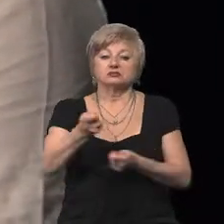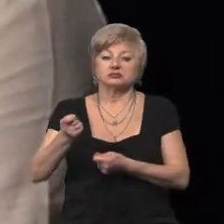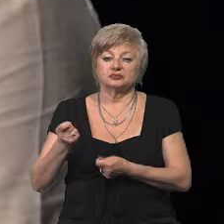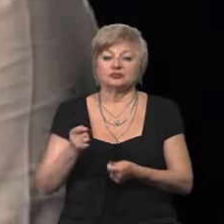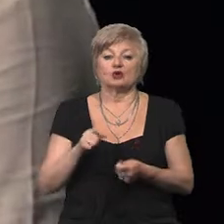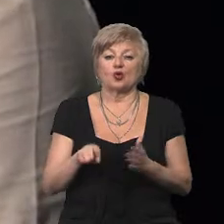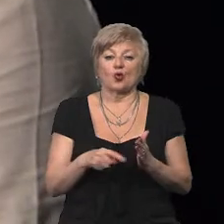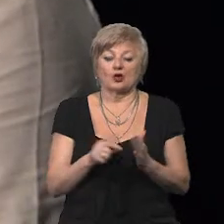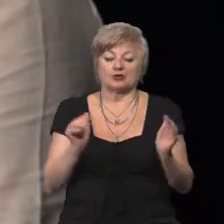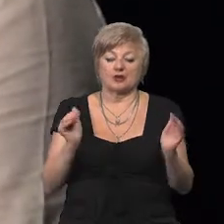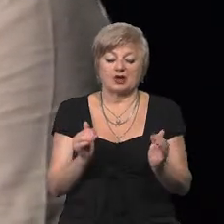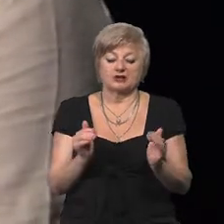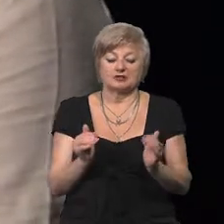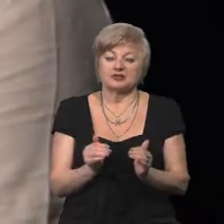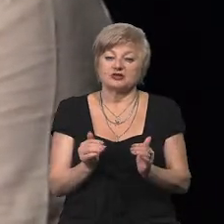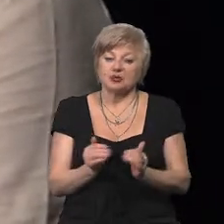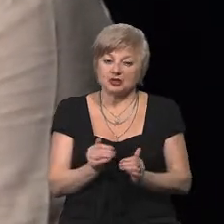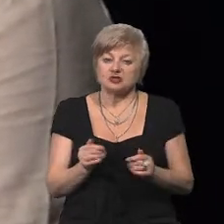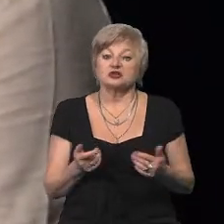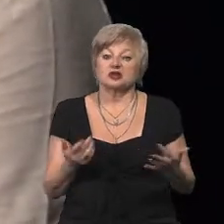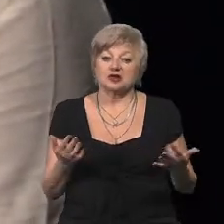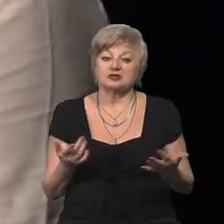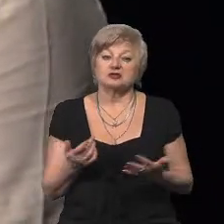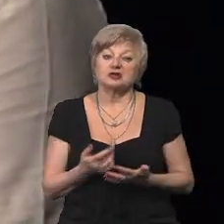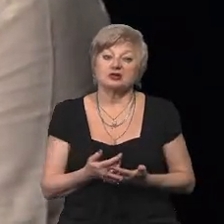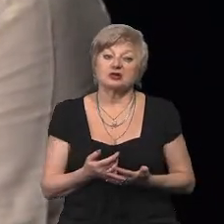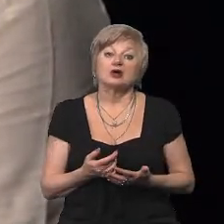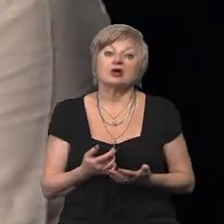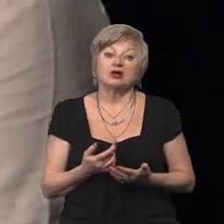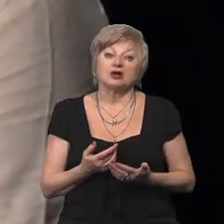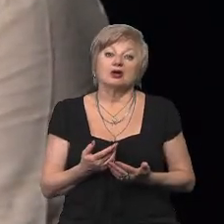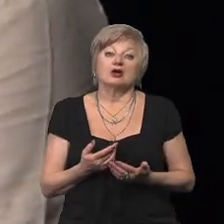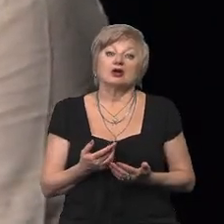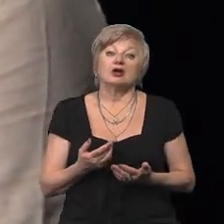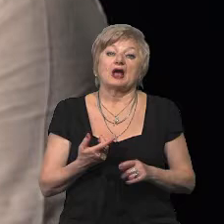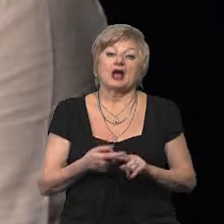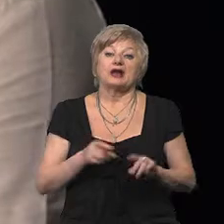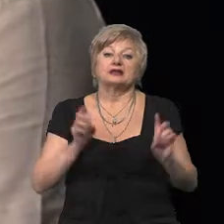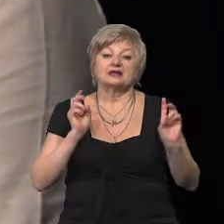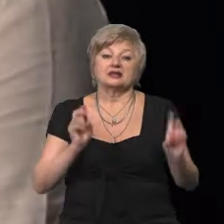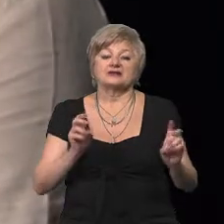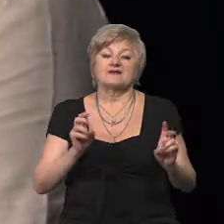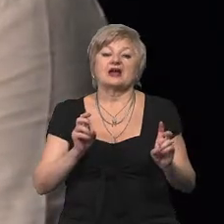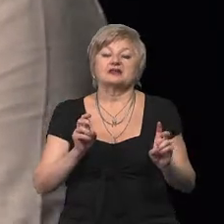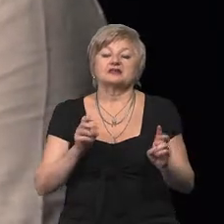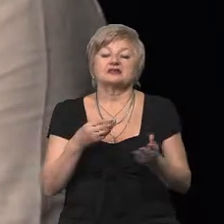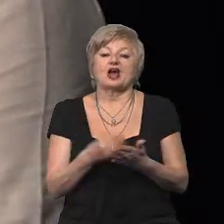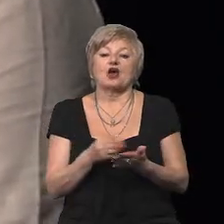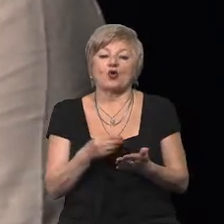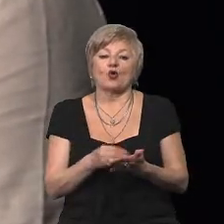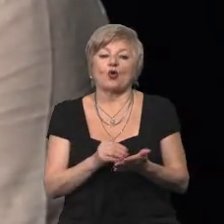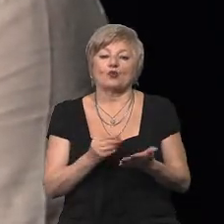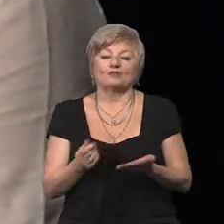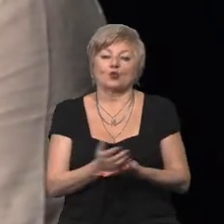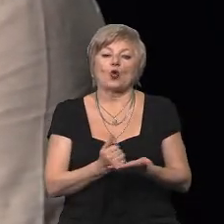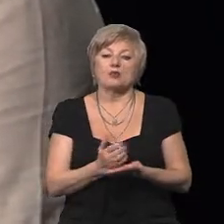городам внутри областей. То есть они как бы, это такой коммерческий сугубо проект вокруг